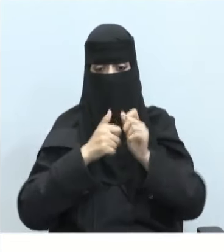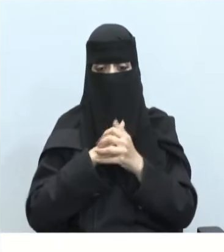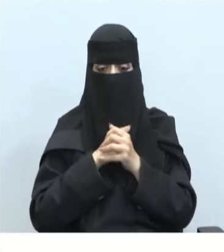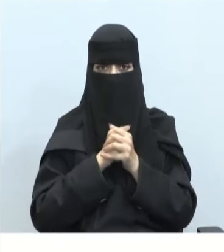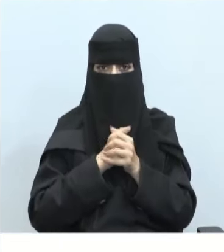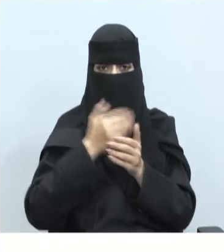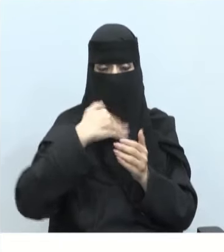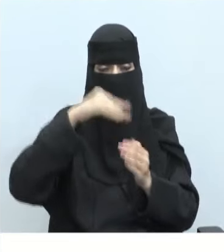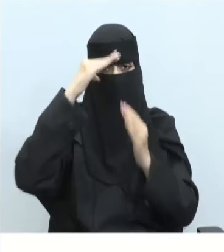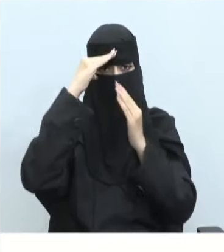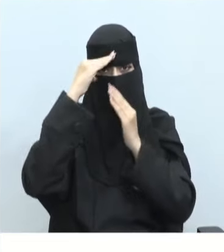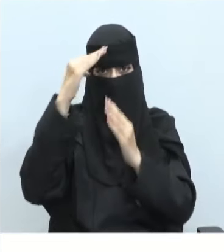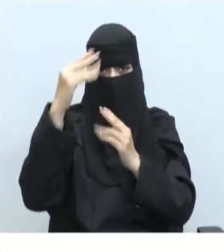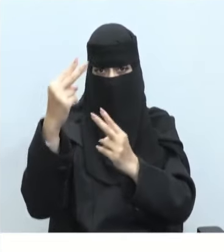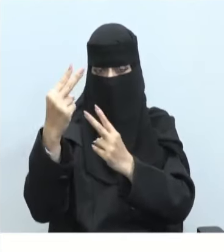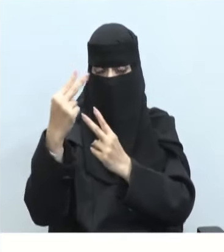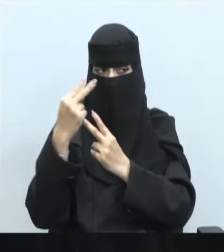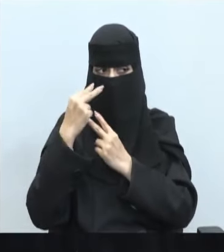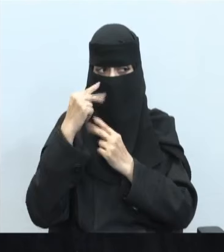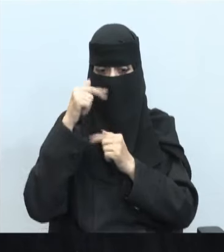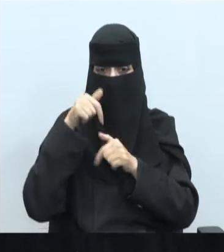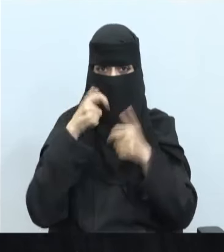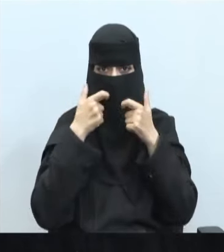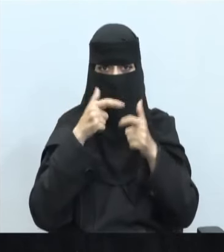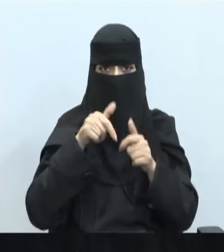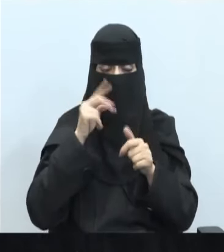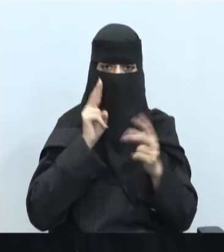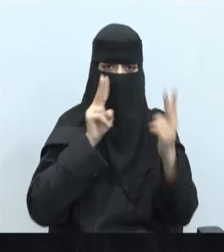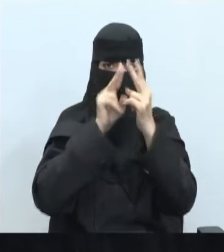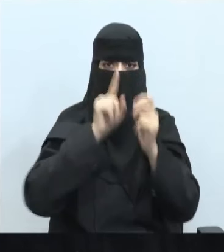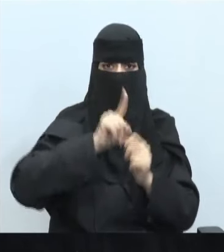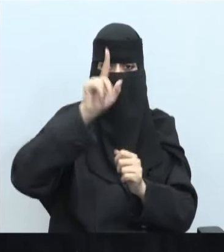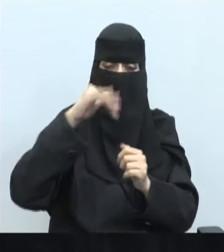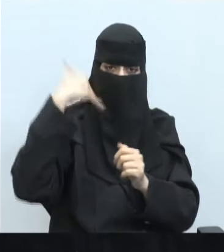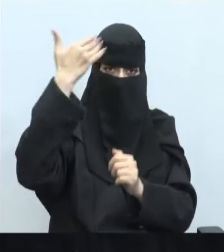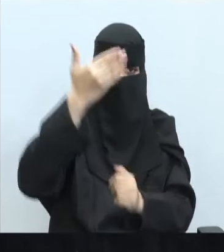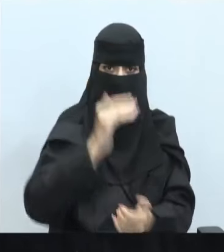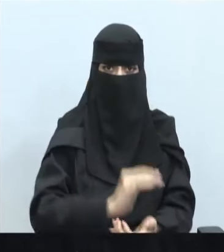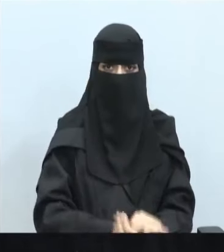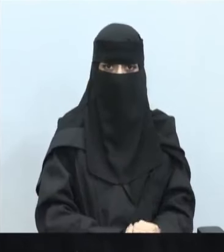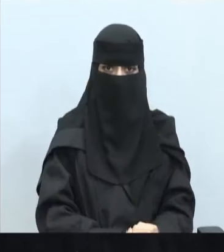واستبدالها نشكر لكم اعزائي الطلاب حسن استماعكم ولنا اللقاء باذن الله في درسنا القادم